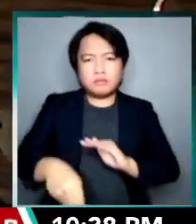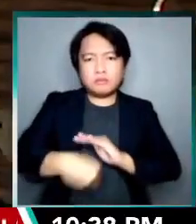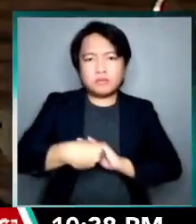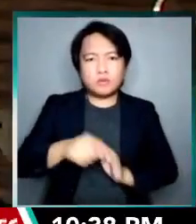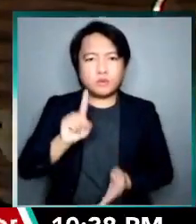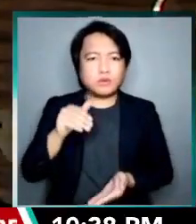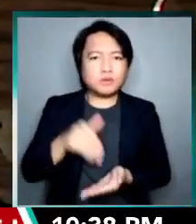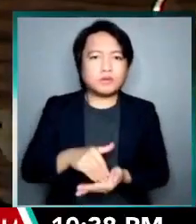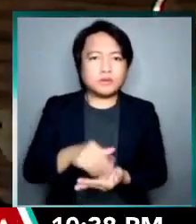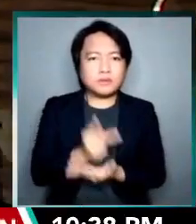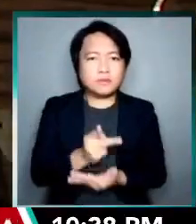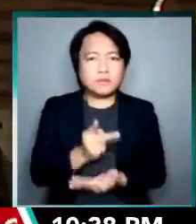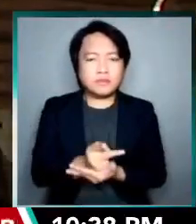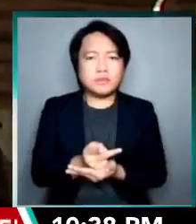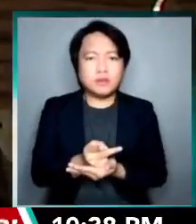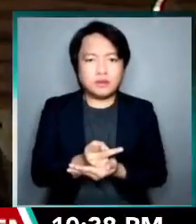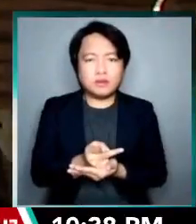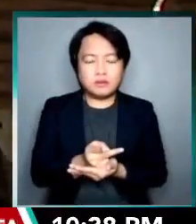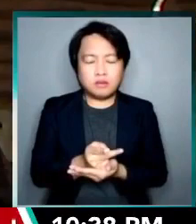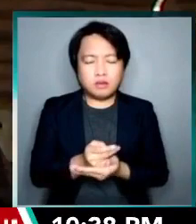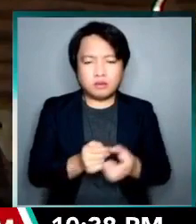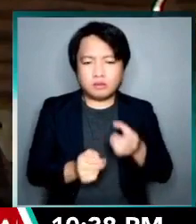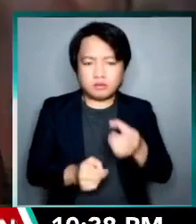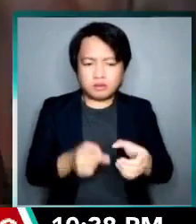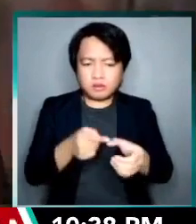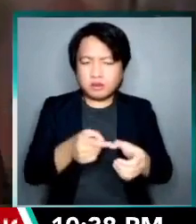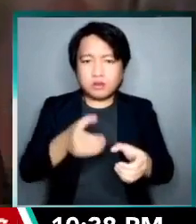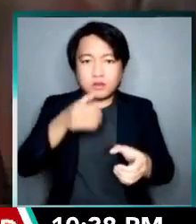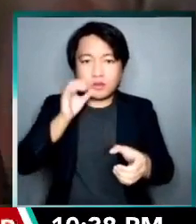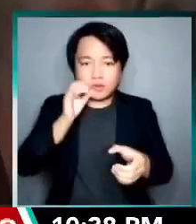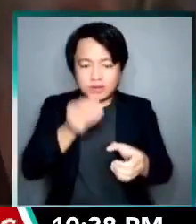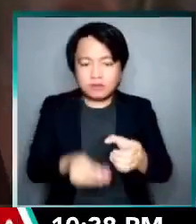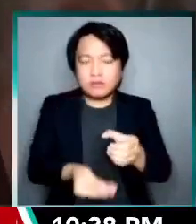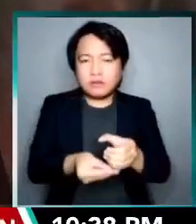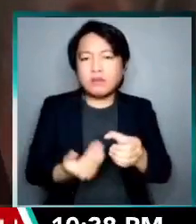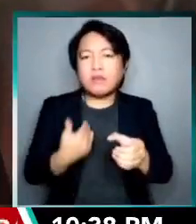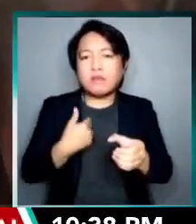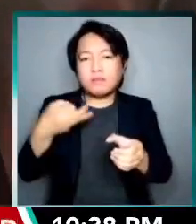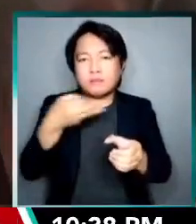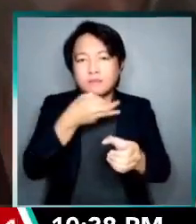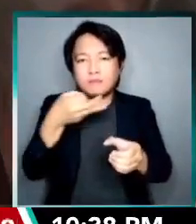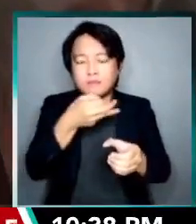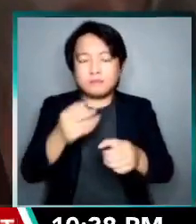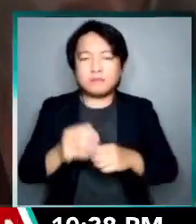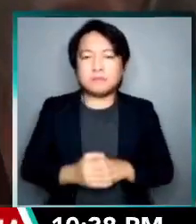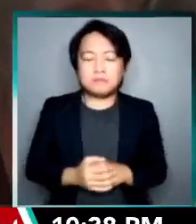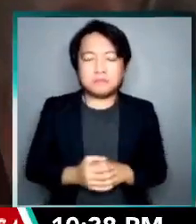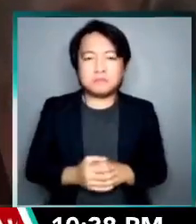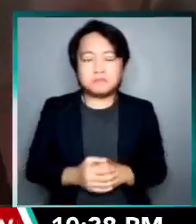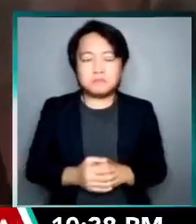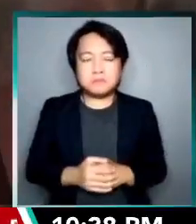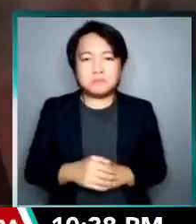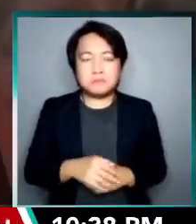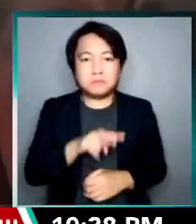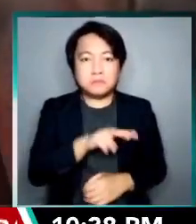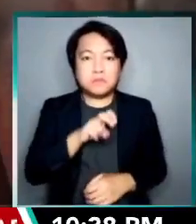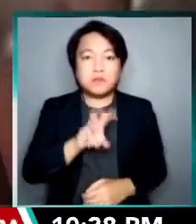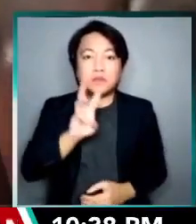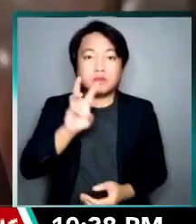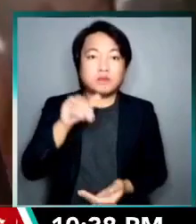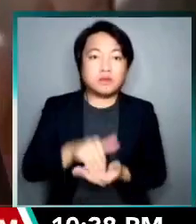drinks. Yung pala may kasama na itong illegal na droga sa ilalim. Mahigit 600,000 pesos na umano ni Shabu ang nakuha sa mga